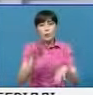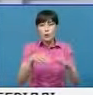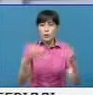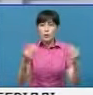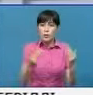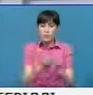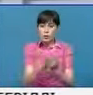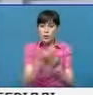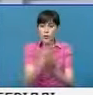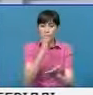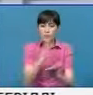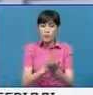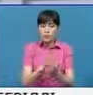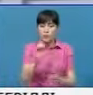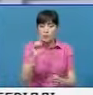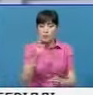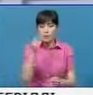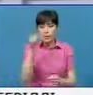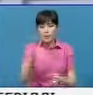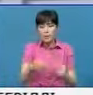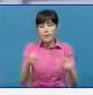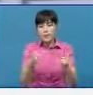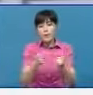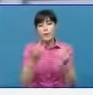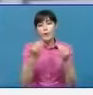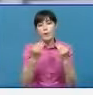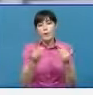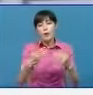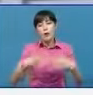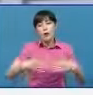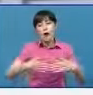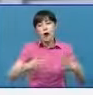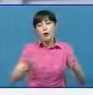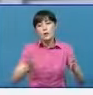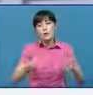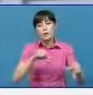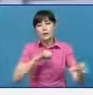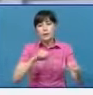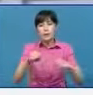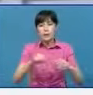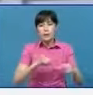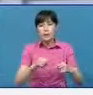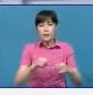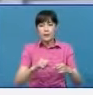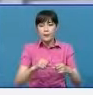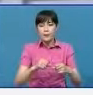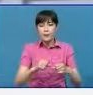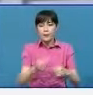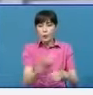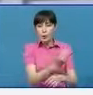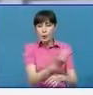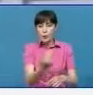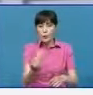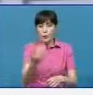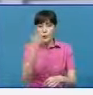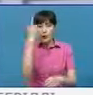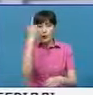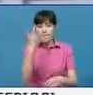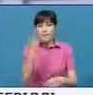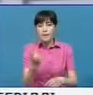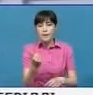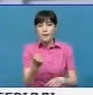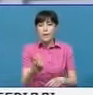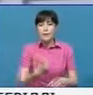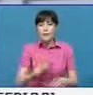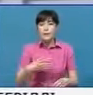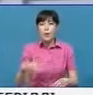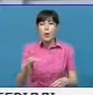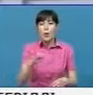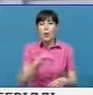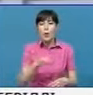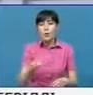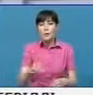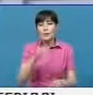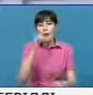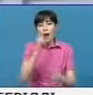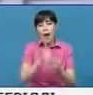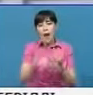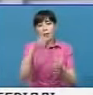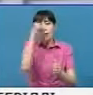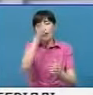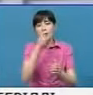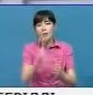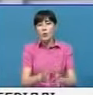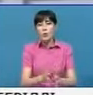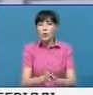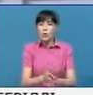жатыр. Соның бір міні дәлелі осы бүгінгі ашылған ғимарат. Өздеріңізге білгенде бізде облысымызда жыл сайын